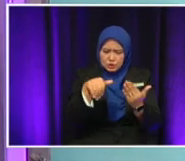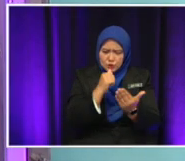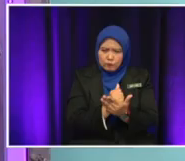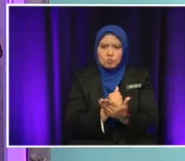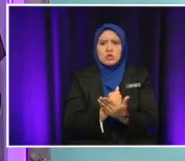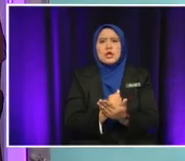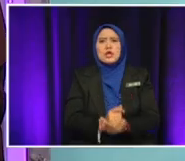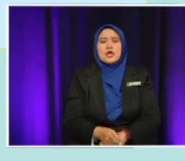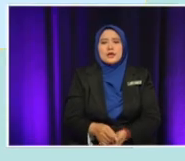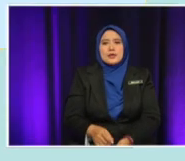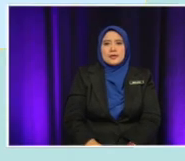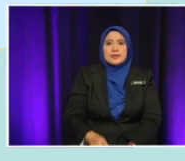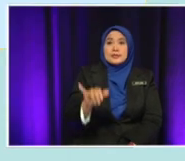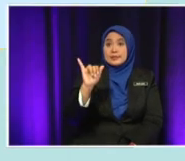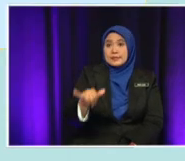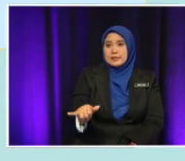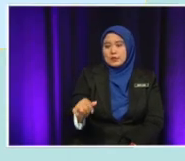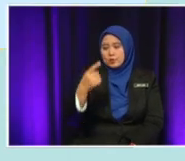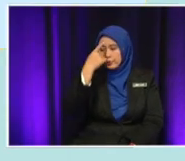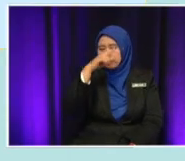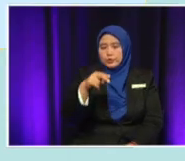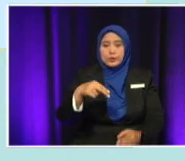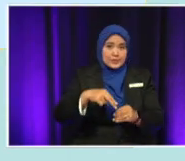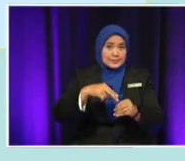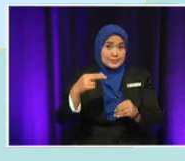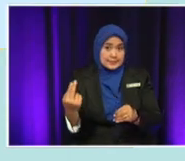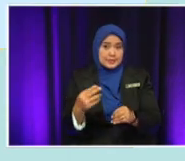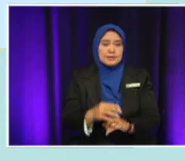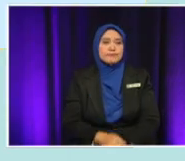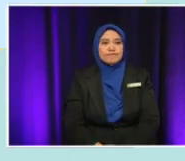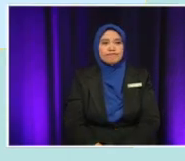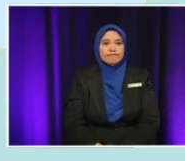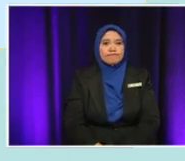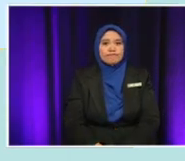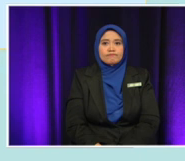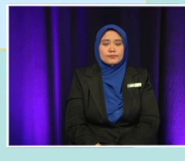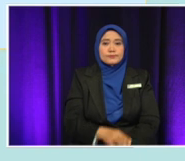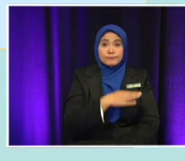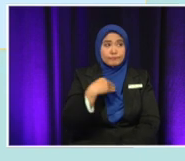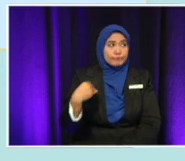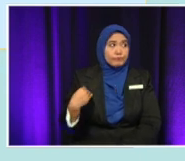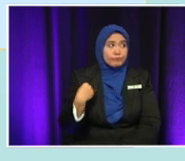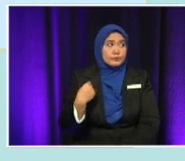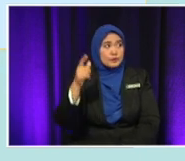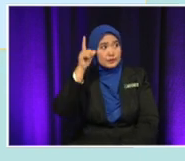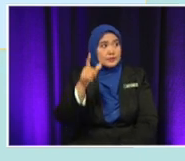Terangkan langkah-langkah memasukkan teks yang pertama